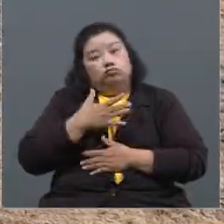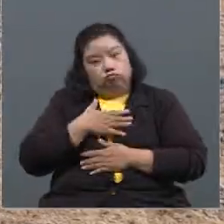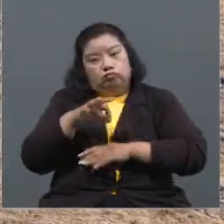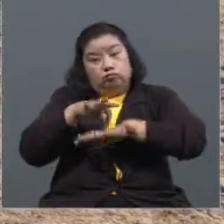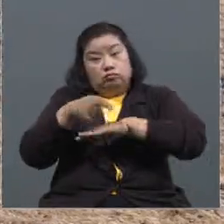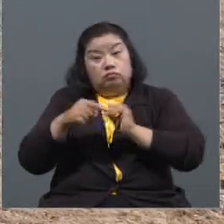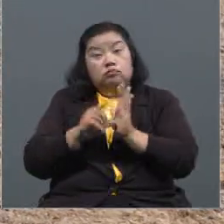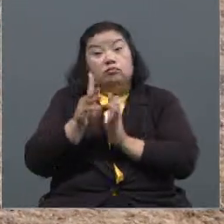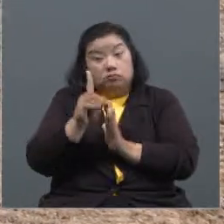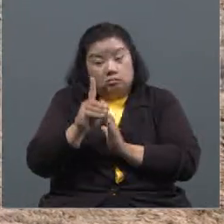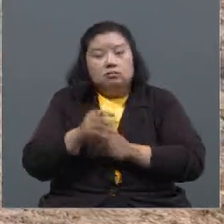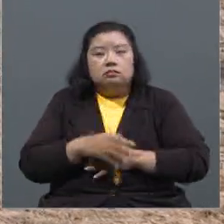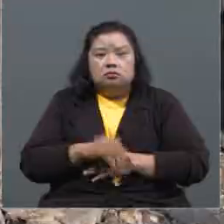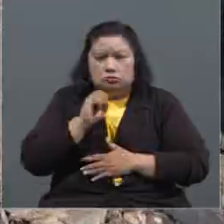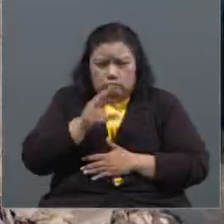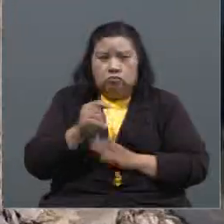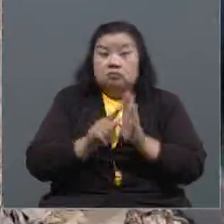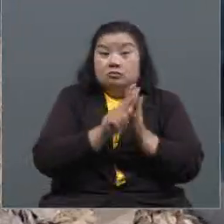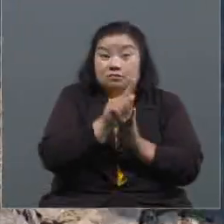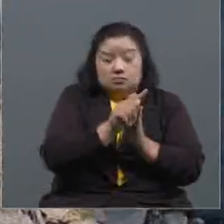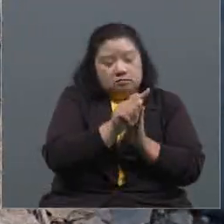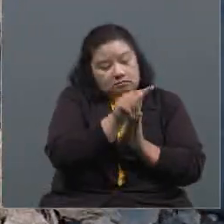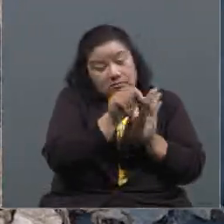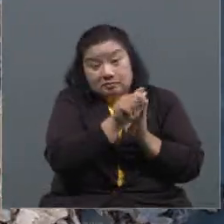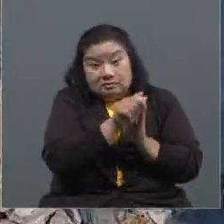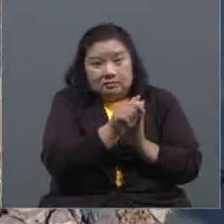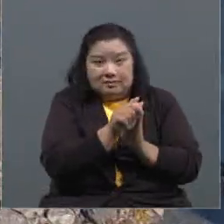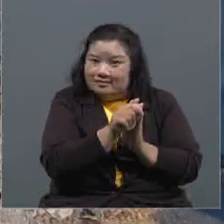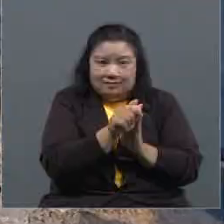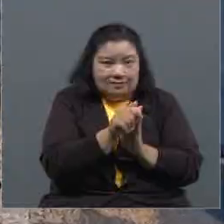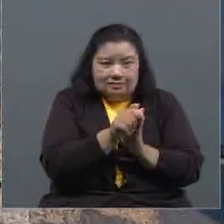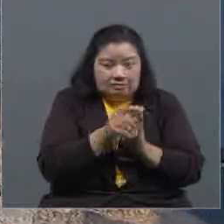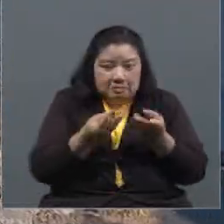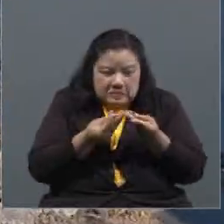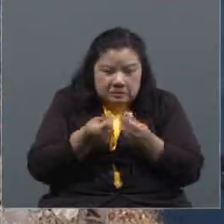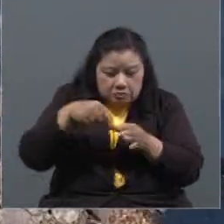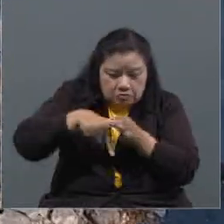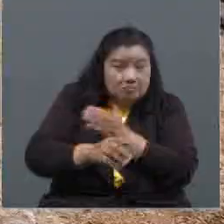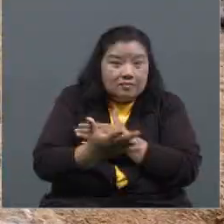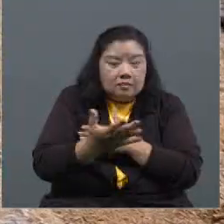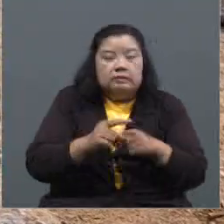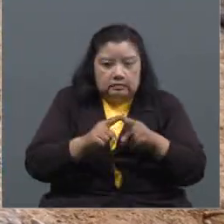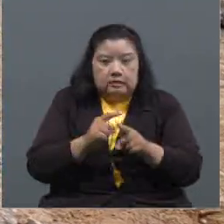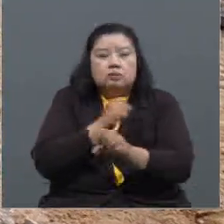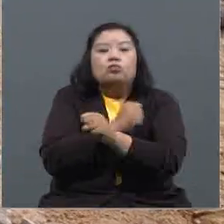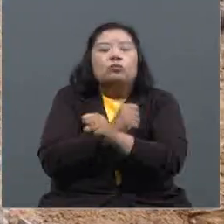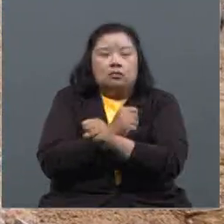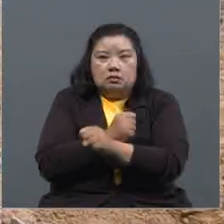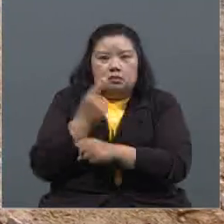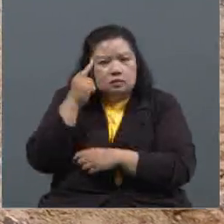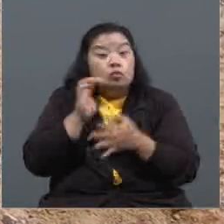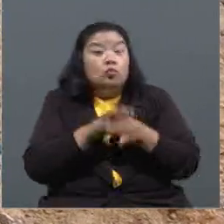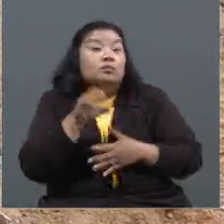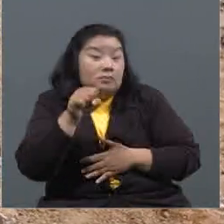บ่อฝังกลบกากแคดเมียมที่จังหวัดตากไม่พบการรั่วซึมนะคะแต่ว่าเพื่อความมั่นใจของประชาชนก็ใช้วิธีฉีดอัดด้วยซีเมนต์แ